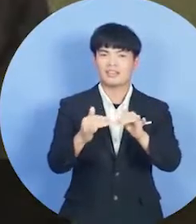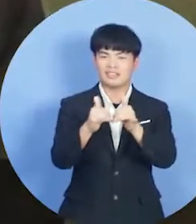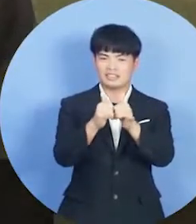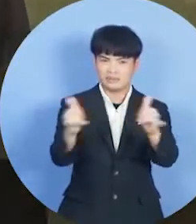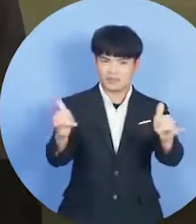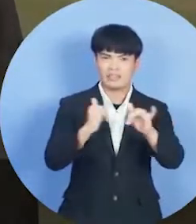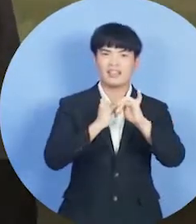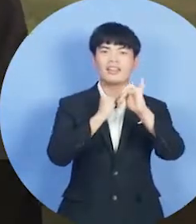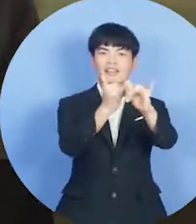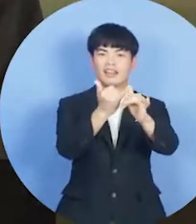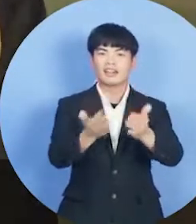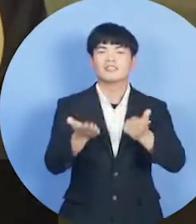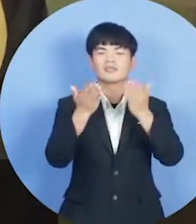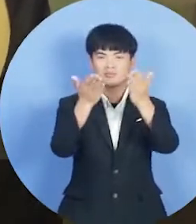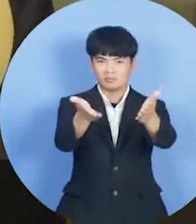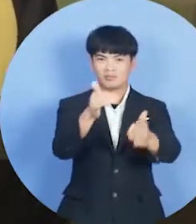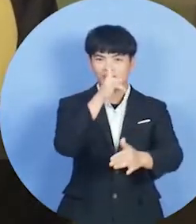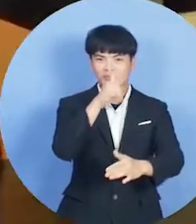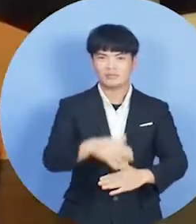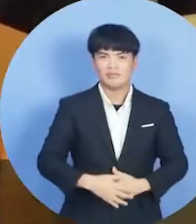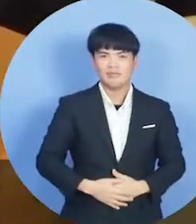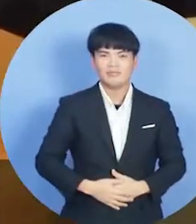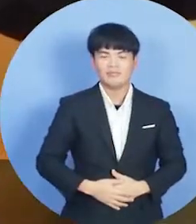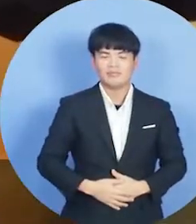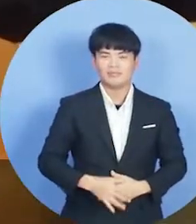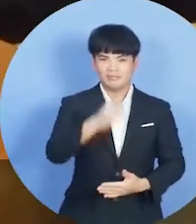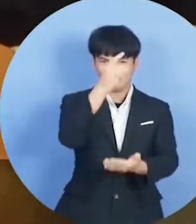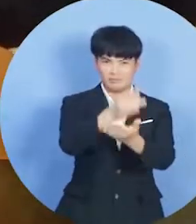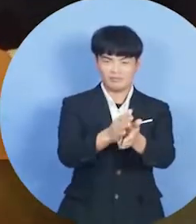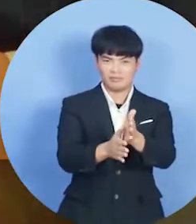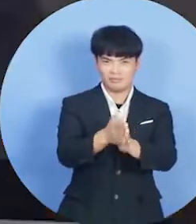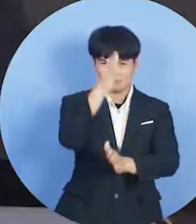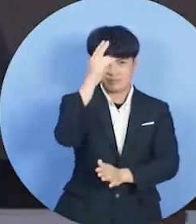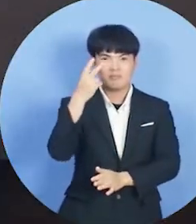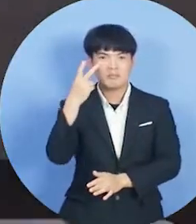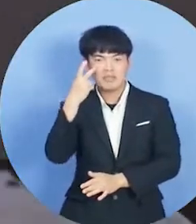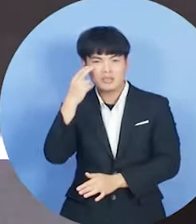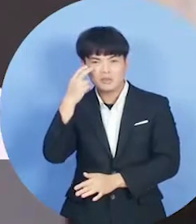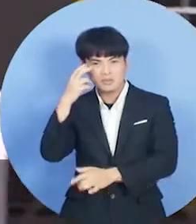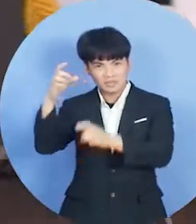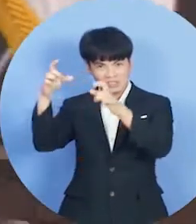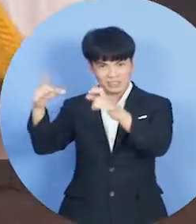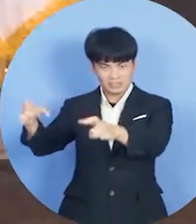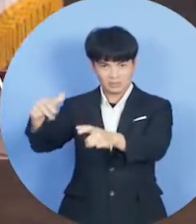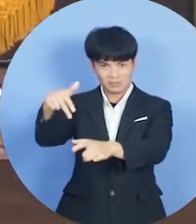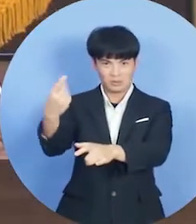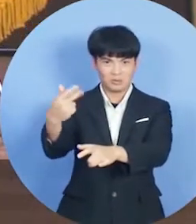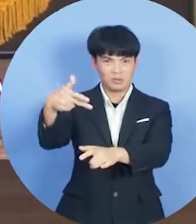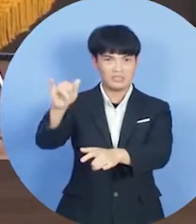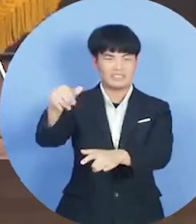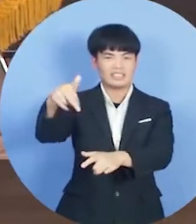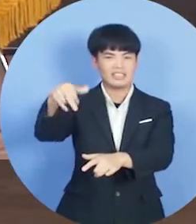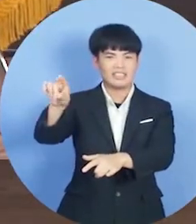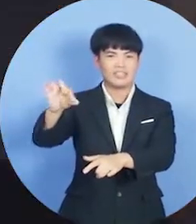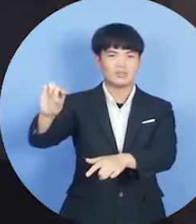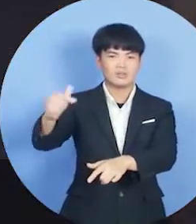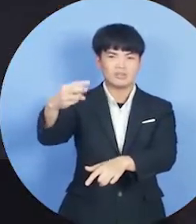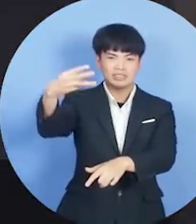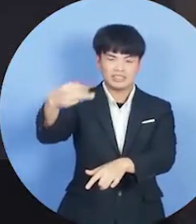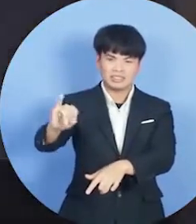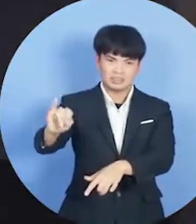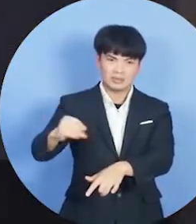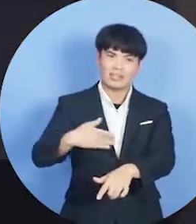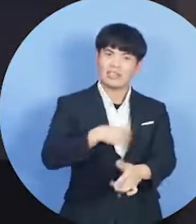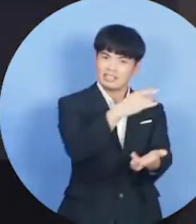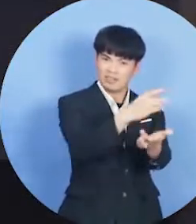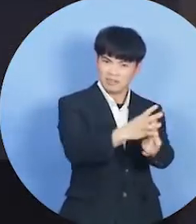시상식이 천안 흥타령 춤축제 개막식에 앞서 진행됐습니다. 천안시는 미국 메릴랜드주 프린스 조지스 카운티와